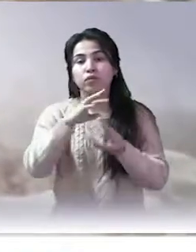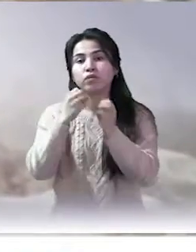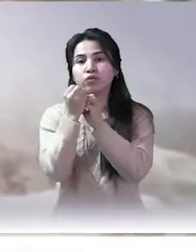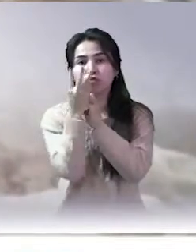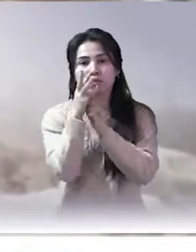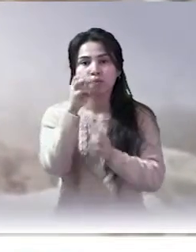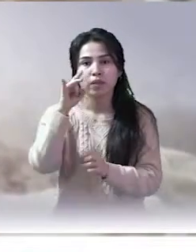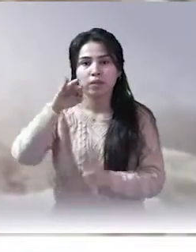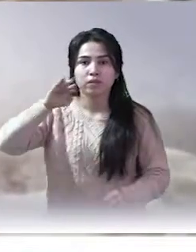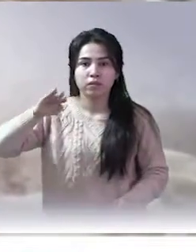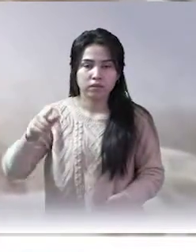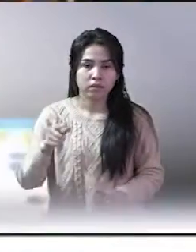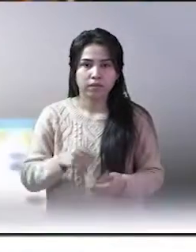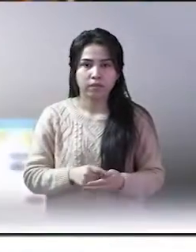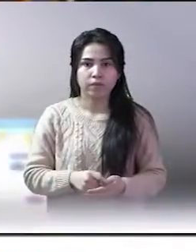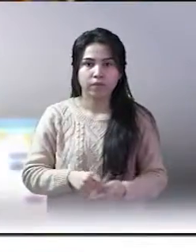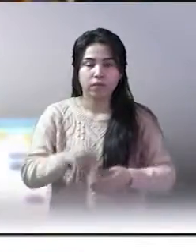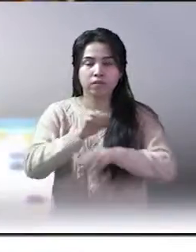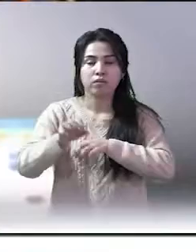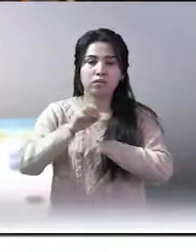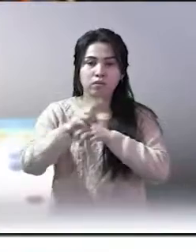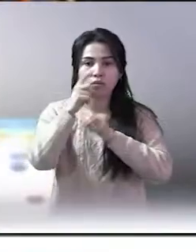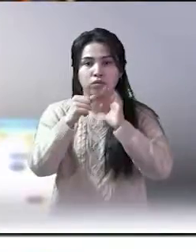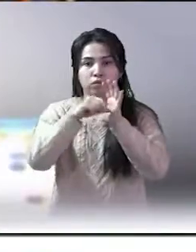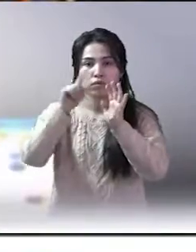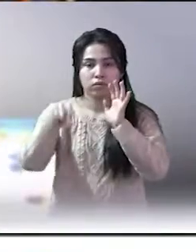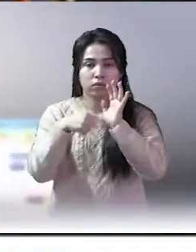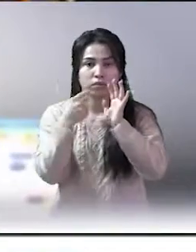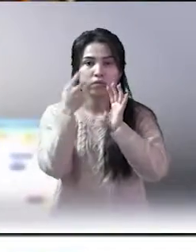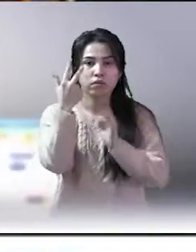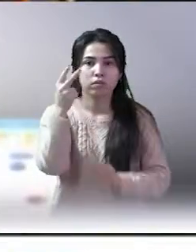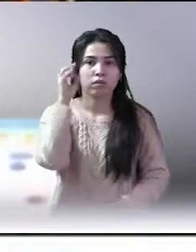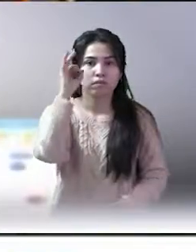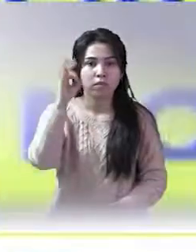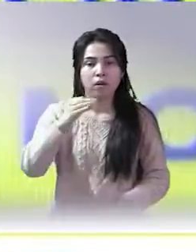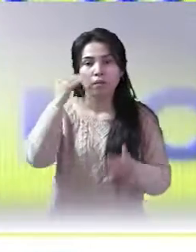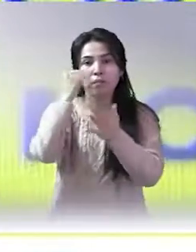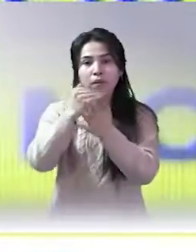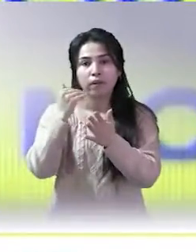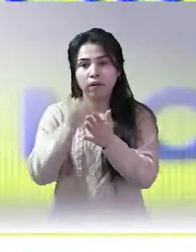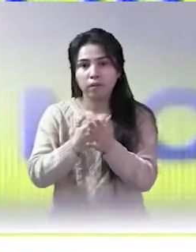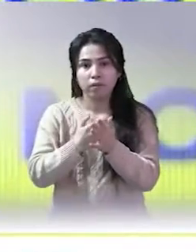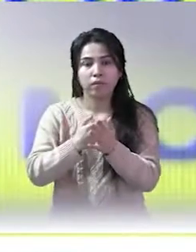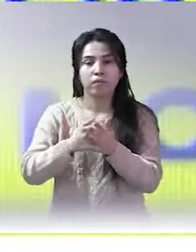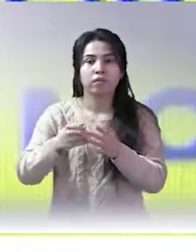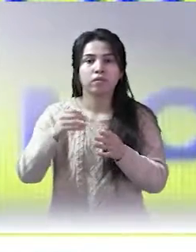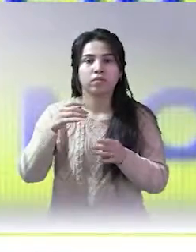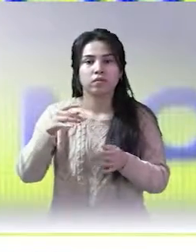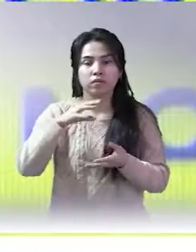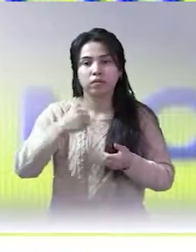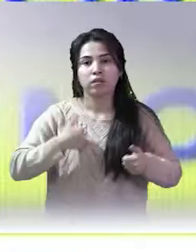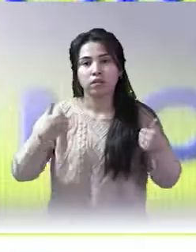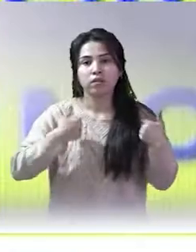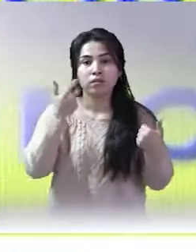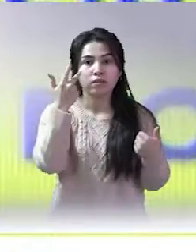14 миллиардов, а индекс физического объема – 106,3%. В рамках программы индустриально-инновационного развития реализовано